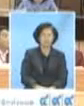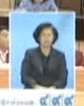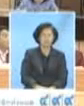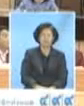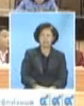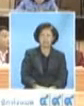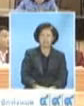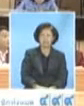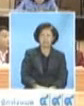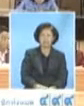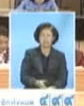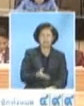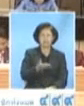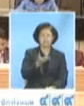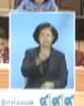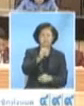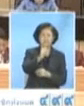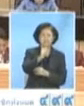ิสระสมชัยครับเชิญครับท่าน